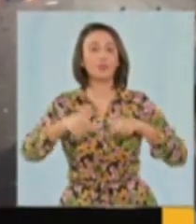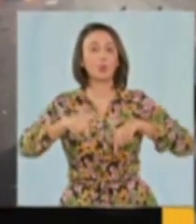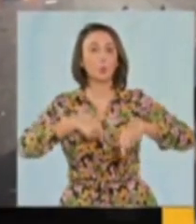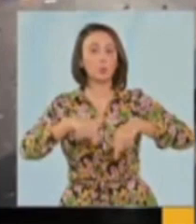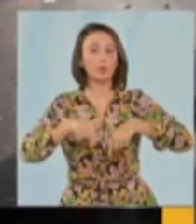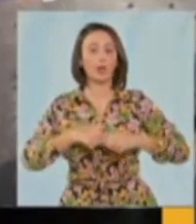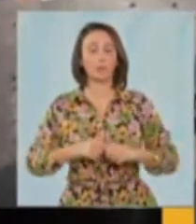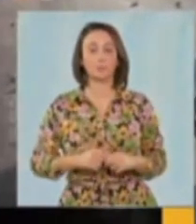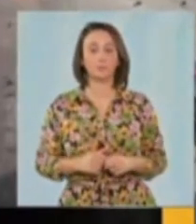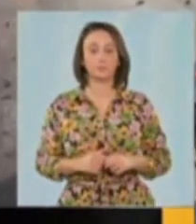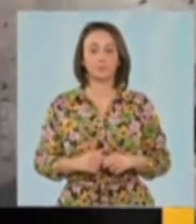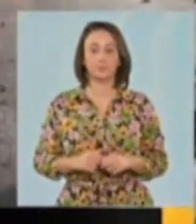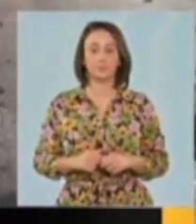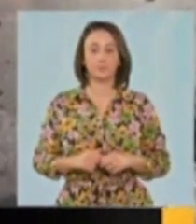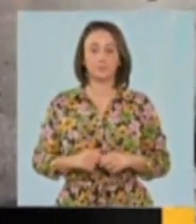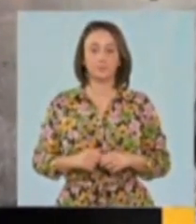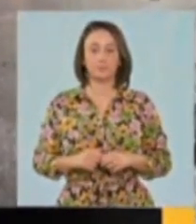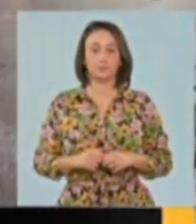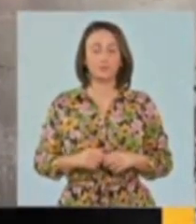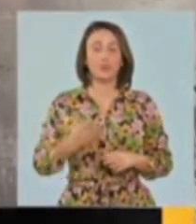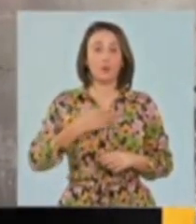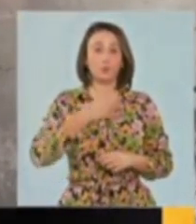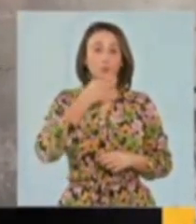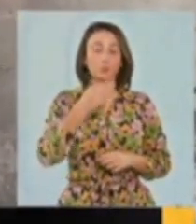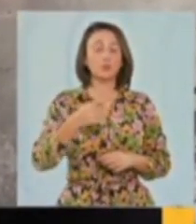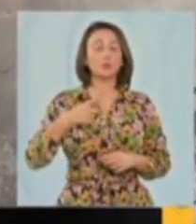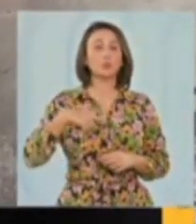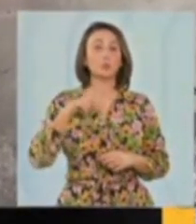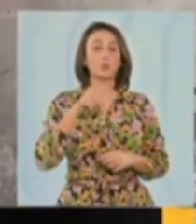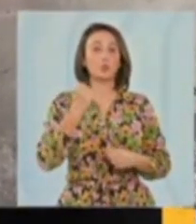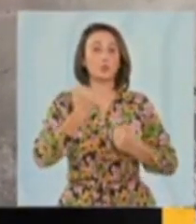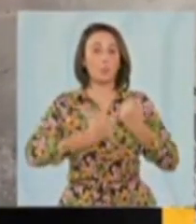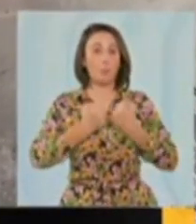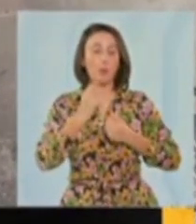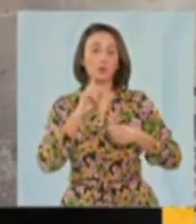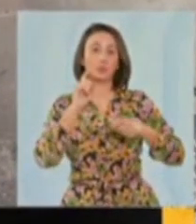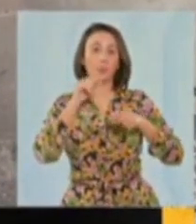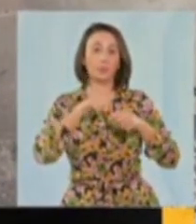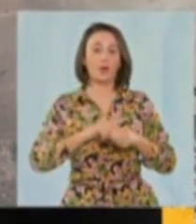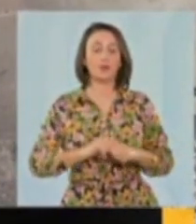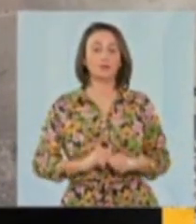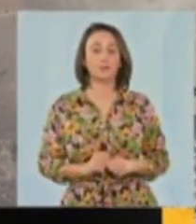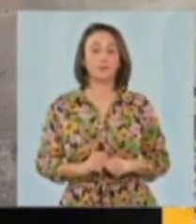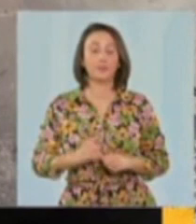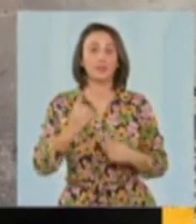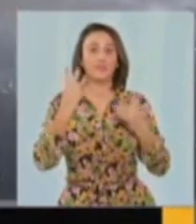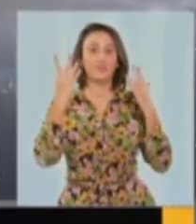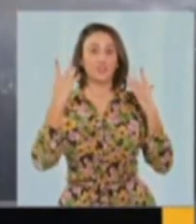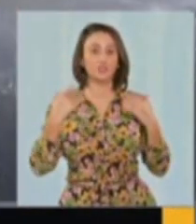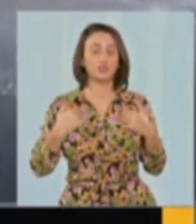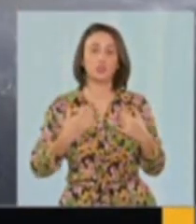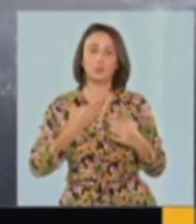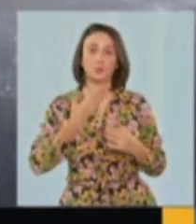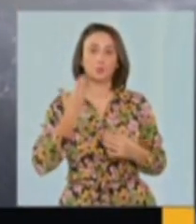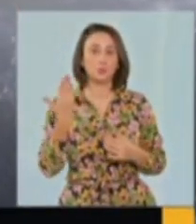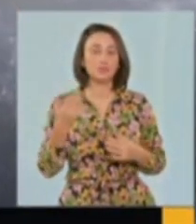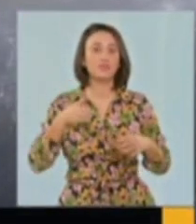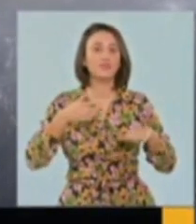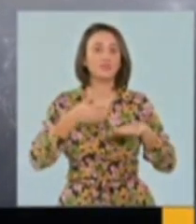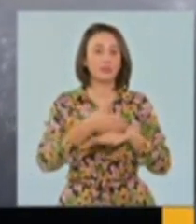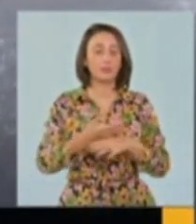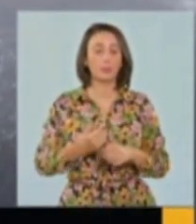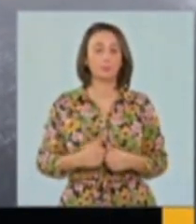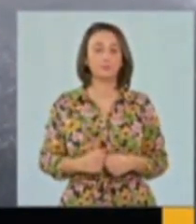rutiere. De precizat este faptul că sunt 20 de autovehicule implicate. Din fericire, nu sunt